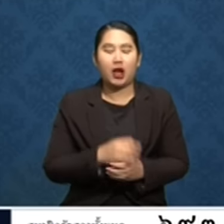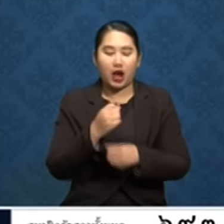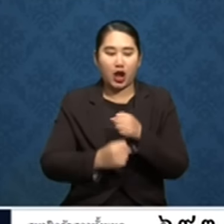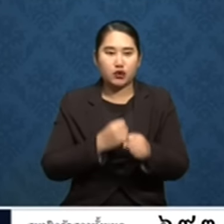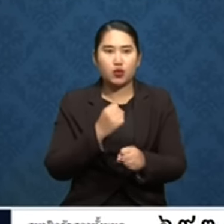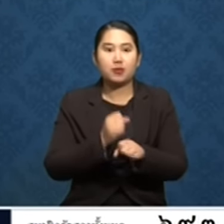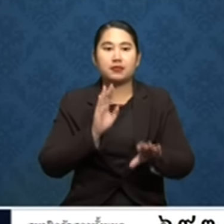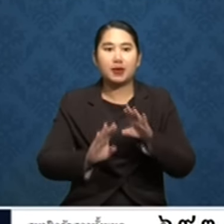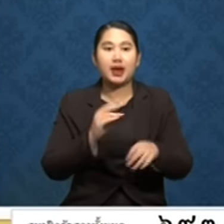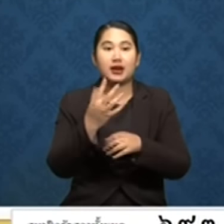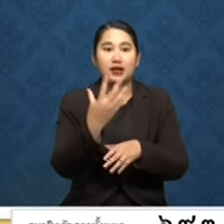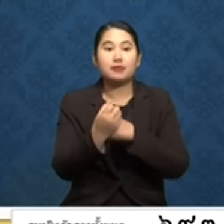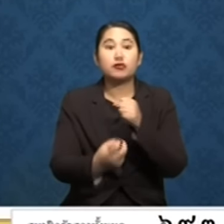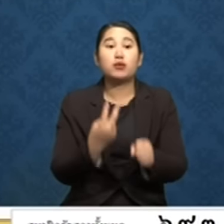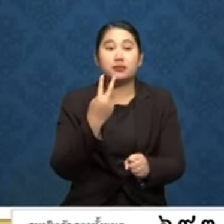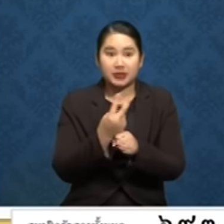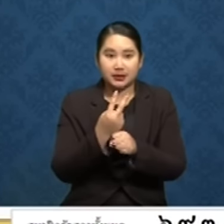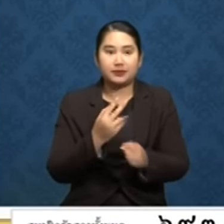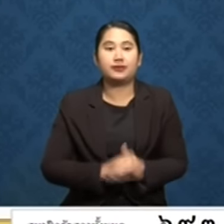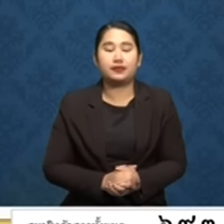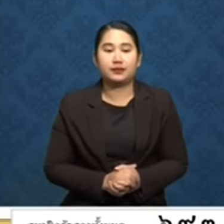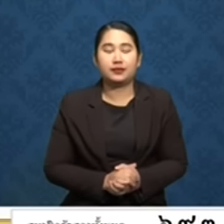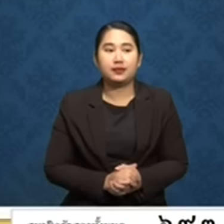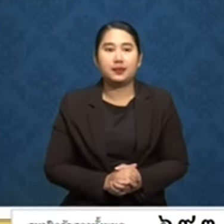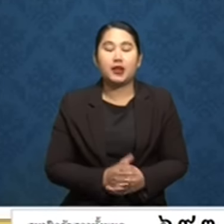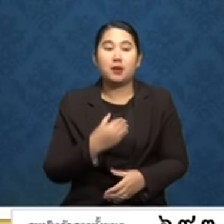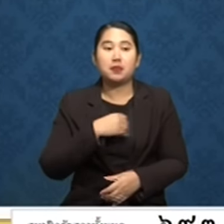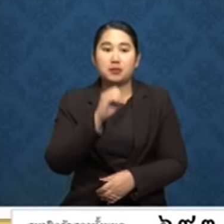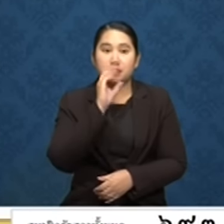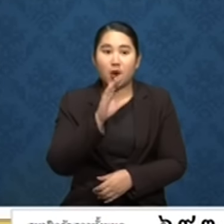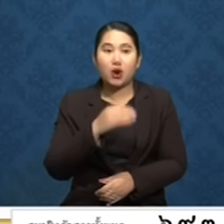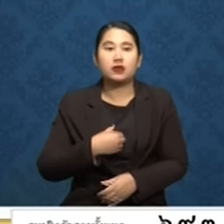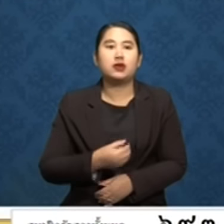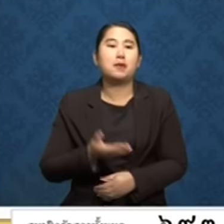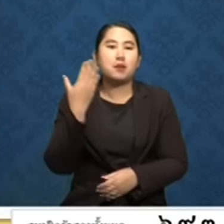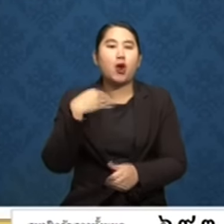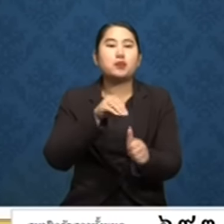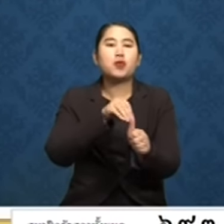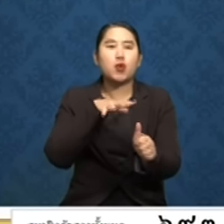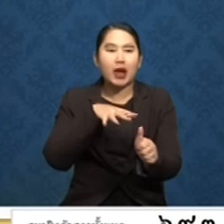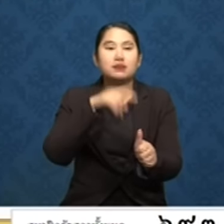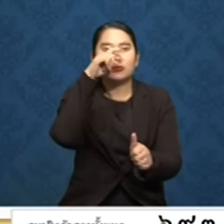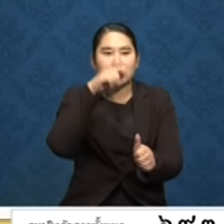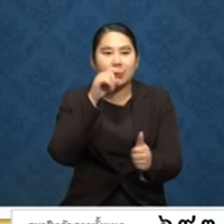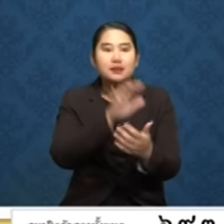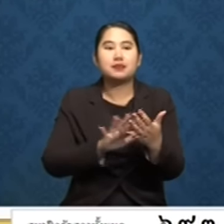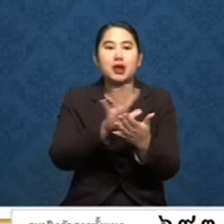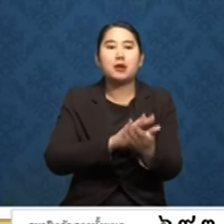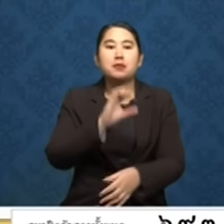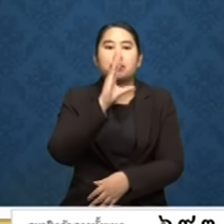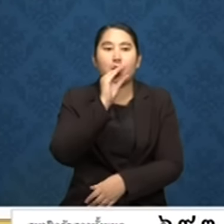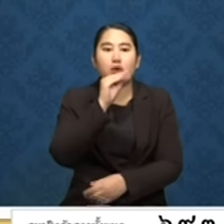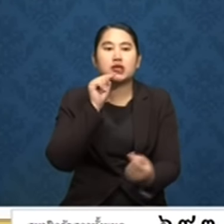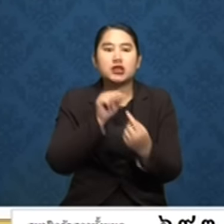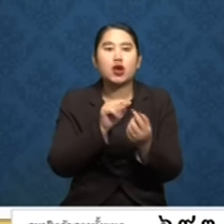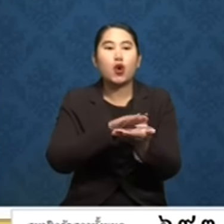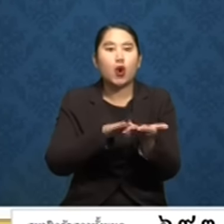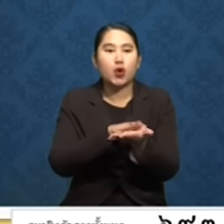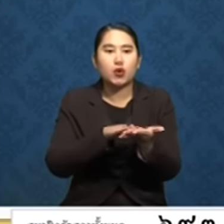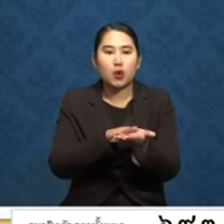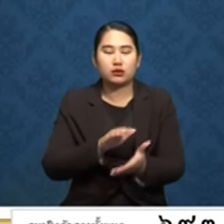คดีเหลืออีก2ปีครับและเป็นคำขอโทษของอดีตผู้นำของประเทศนี้ผ่านทางรายการนะ